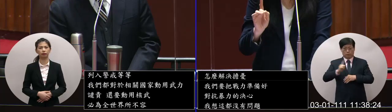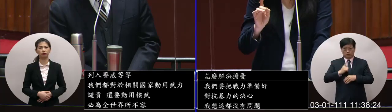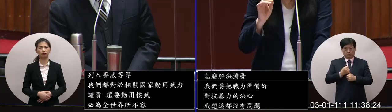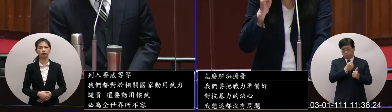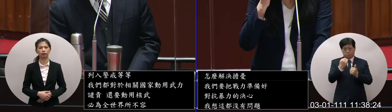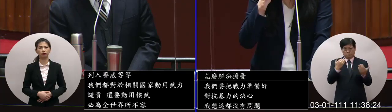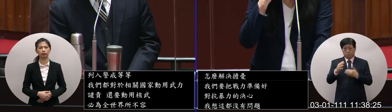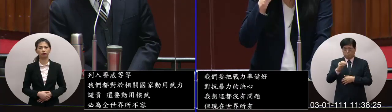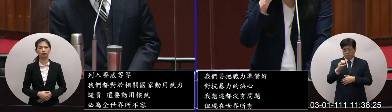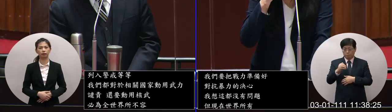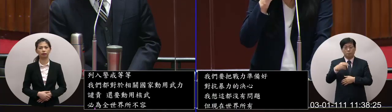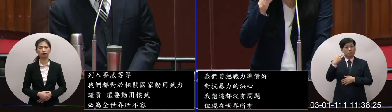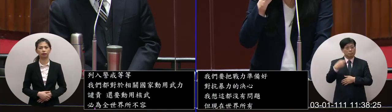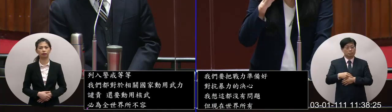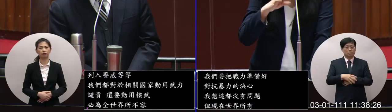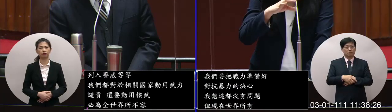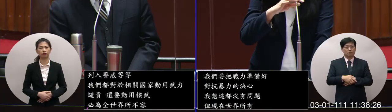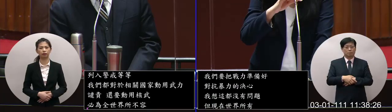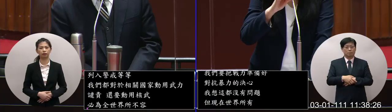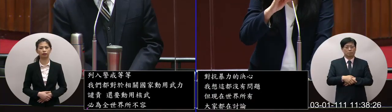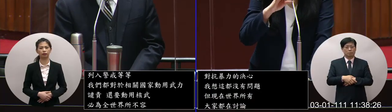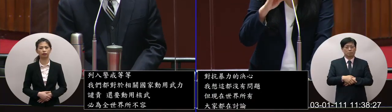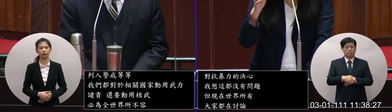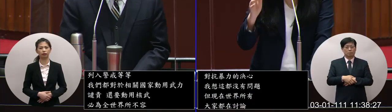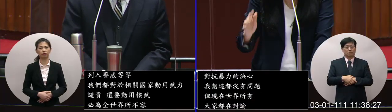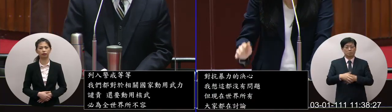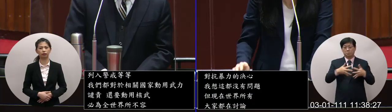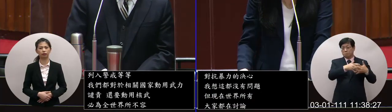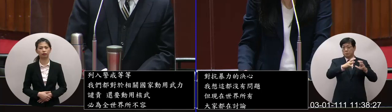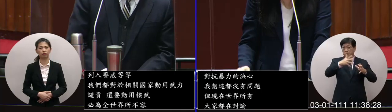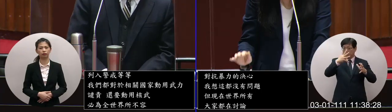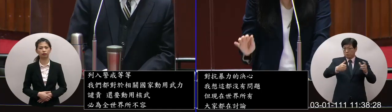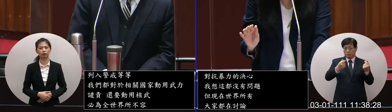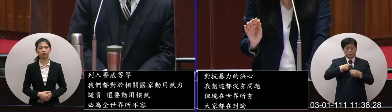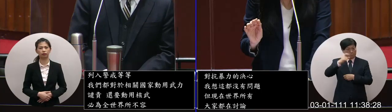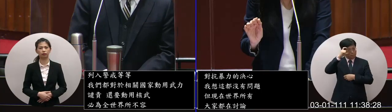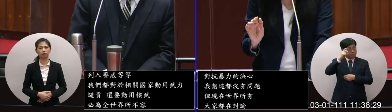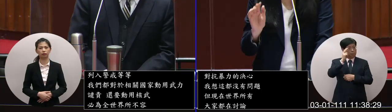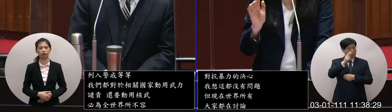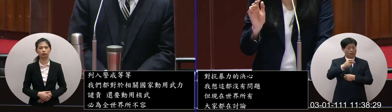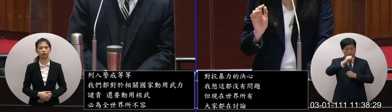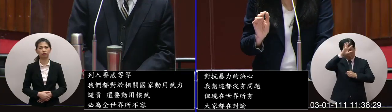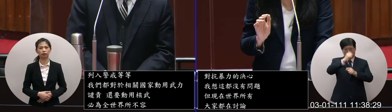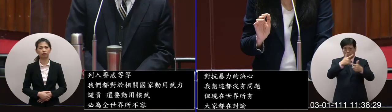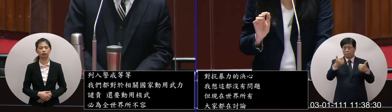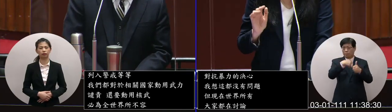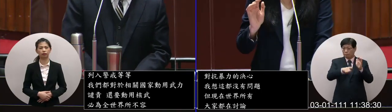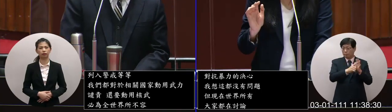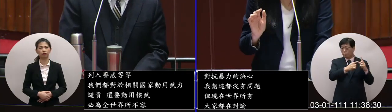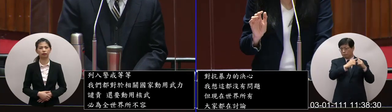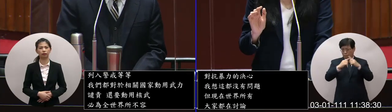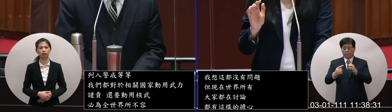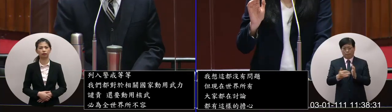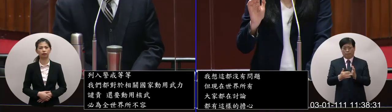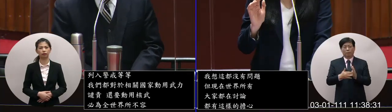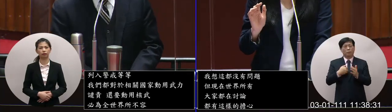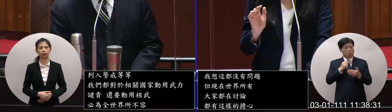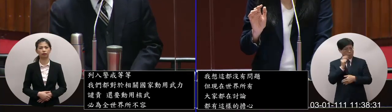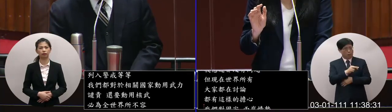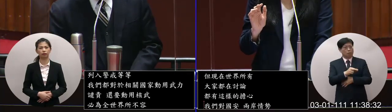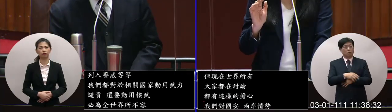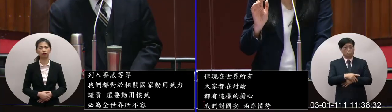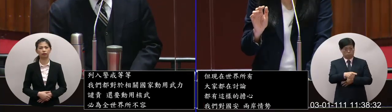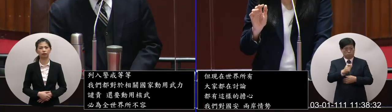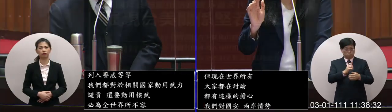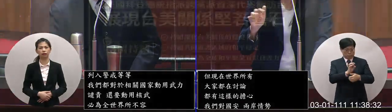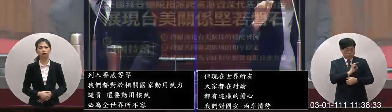掌控？再者，今天呢，那个美国总统拜登也派了跨党派的这个代表团来，我也看到了这个